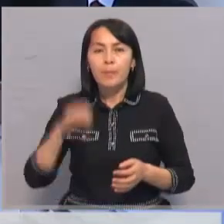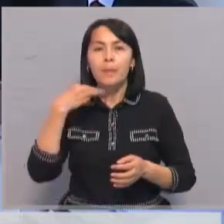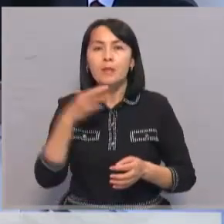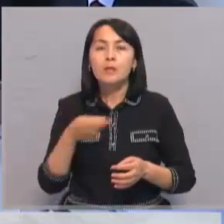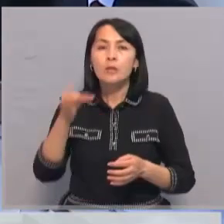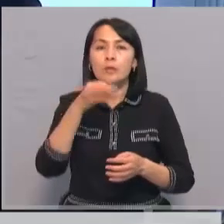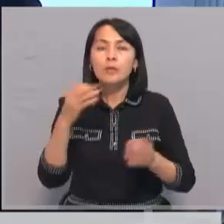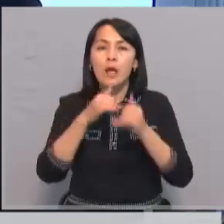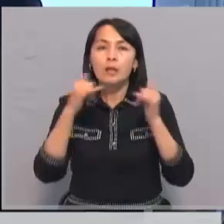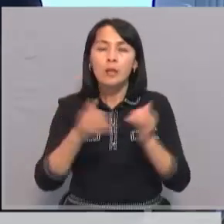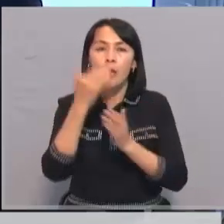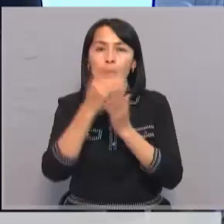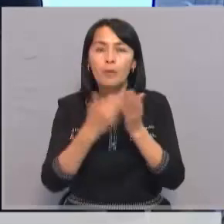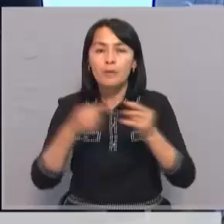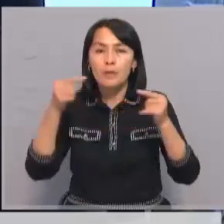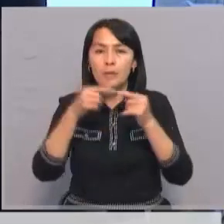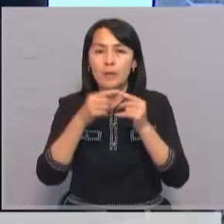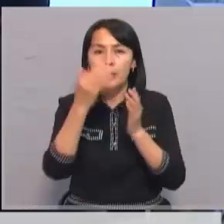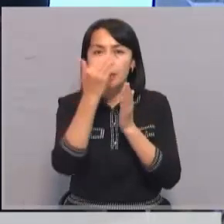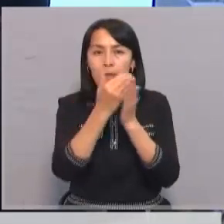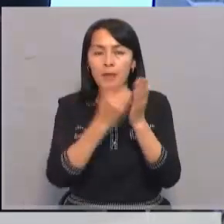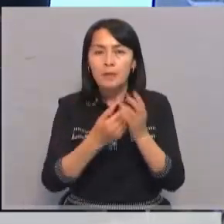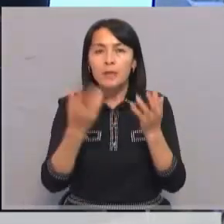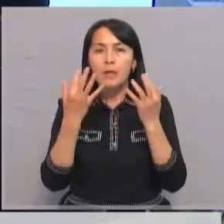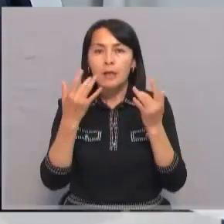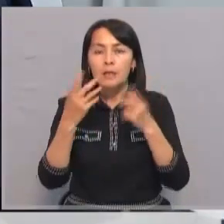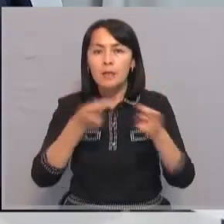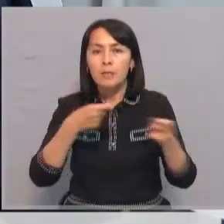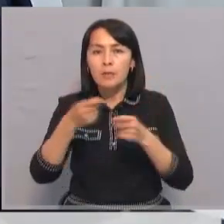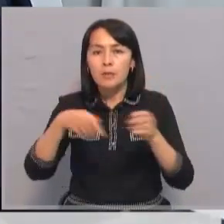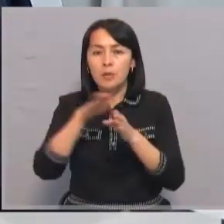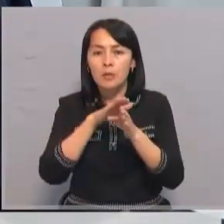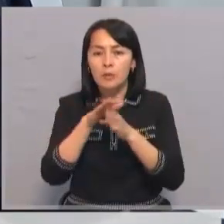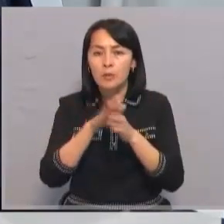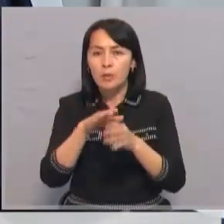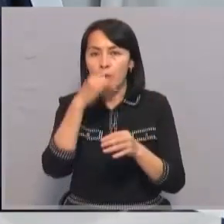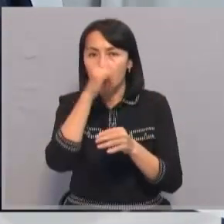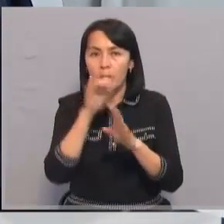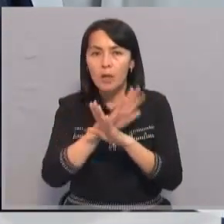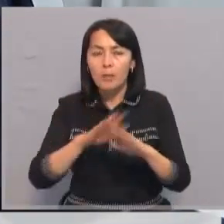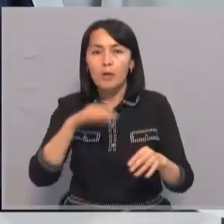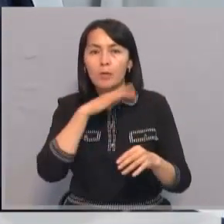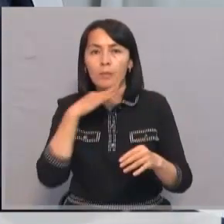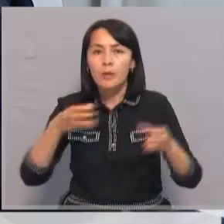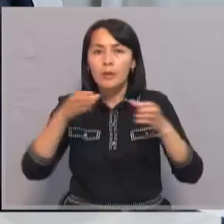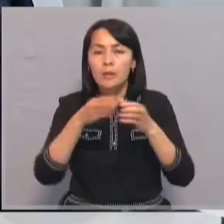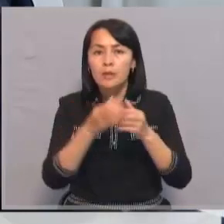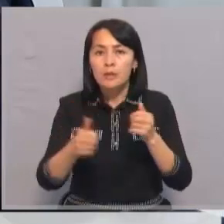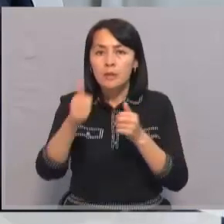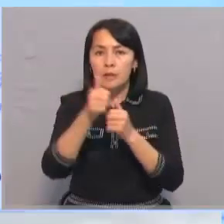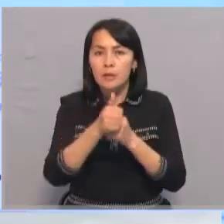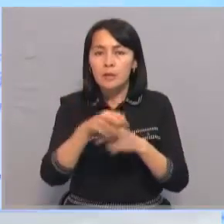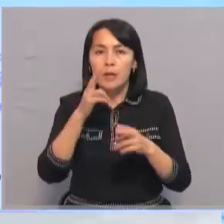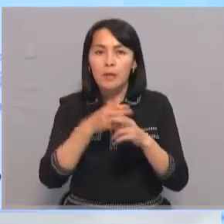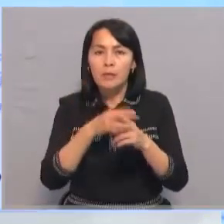Түркістан облысының даму бағдарламасында белгіленген тиісті межені бірнеше басқарма толықтай бағындыра алмаған. Бұл бірқатар саланың ілгерілеуіне